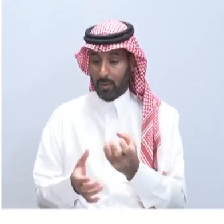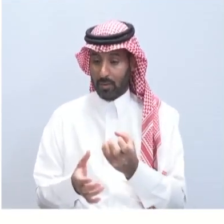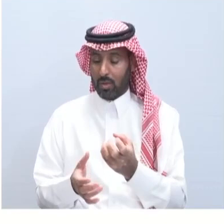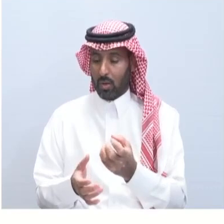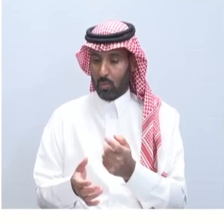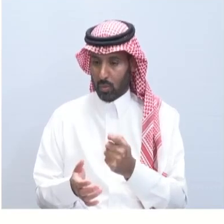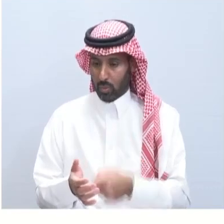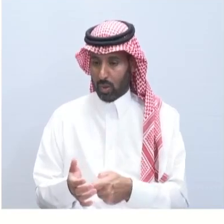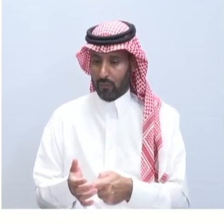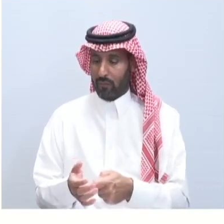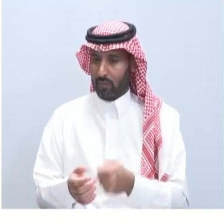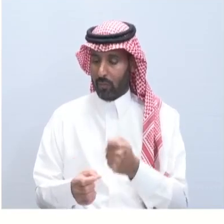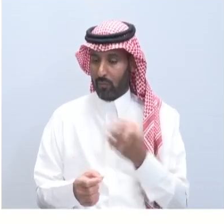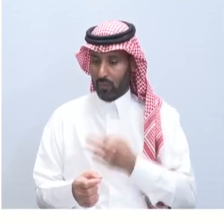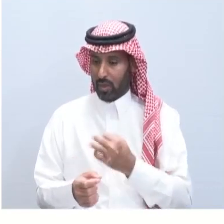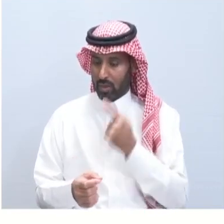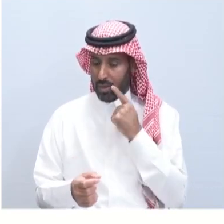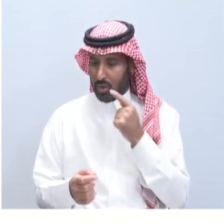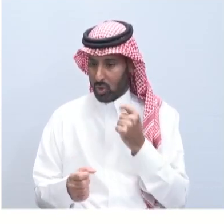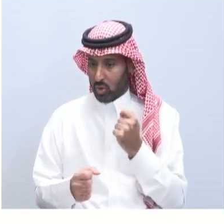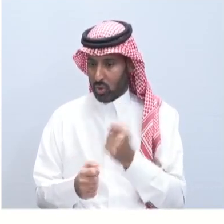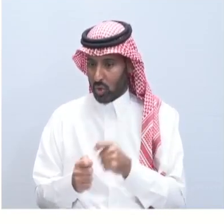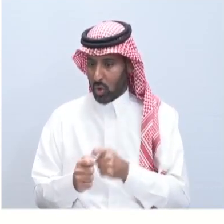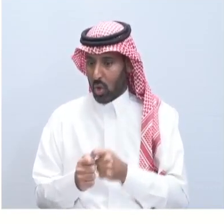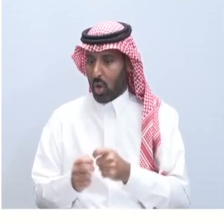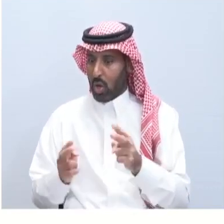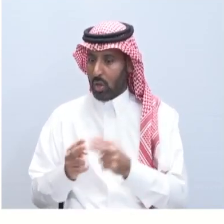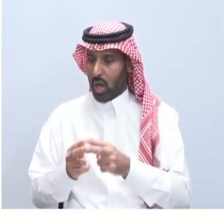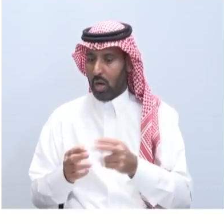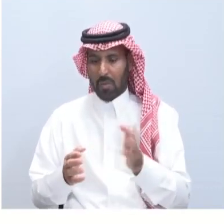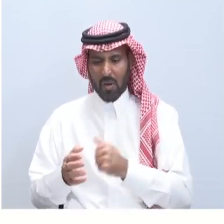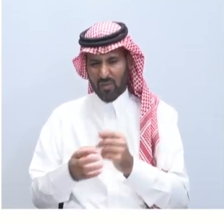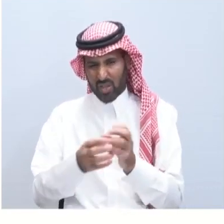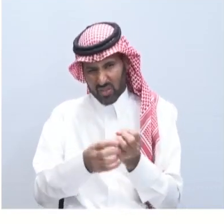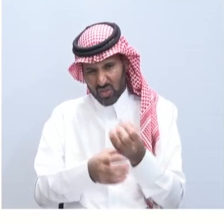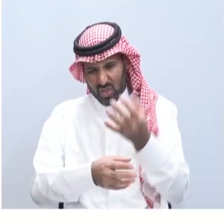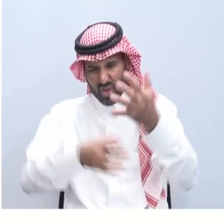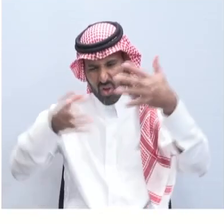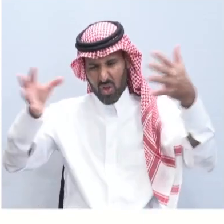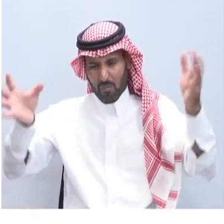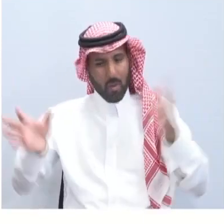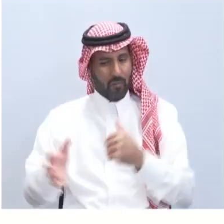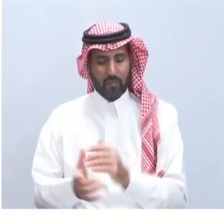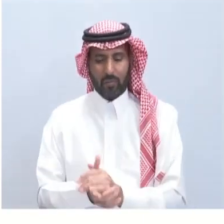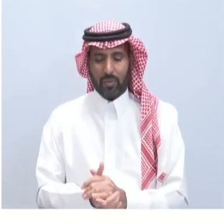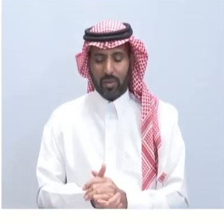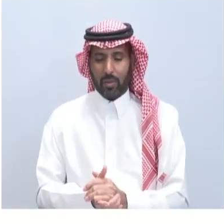موثوق وفعال لتوليد الكهرباء دون انبعاثات كربونيه بكميات